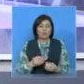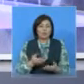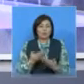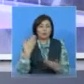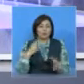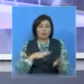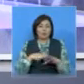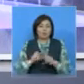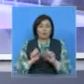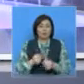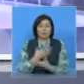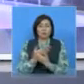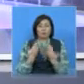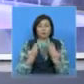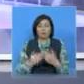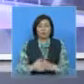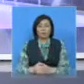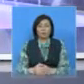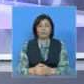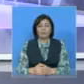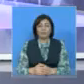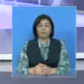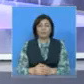бұрынғыша рұқсат жоқ.